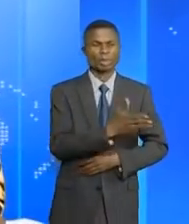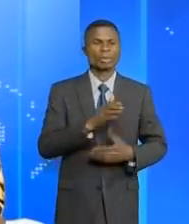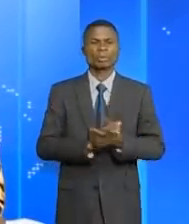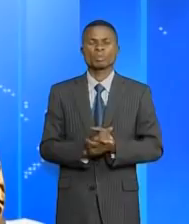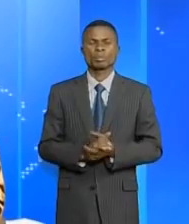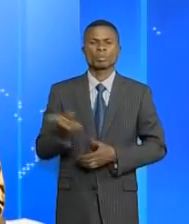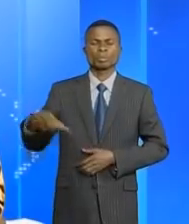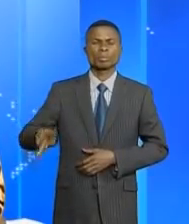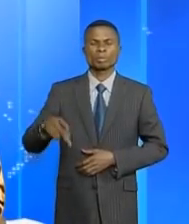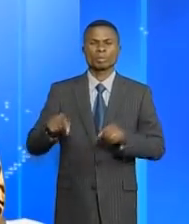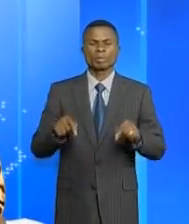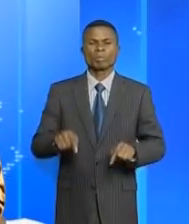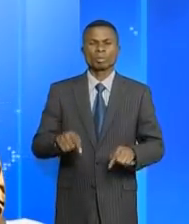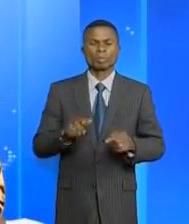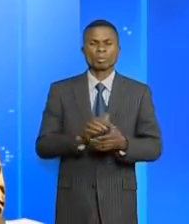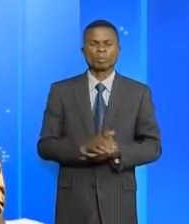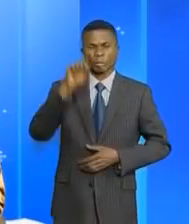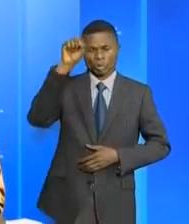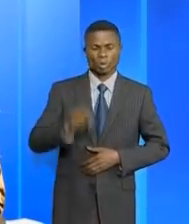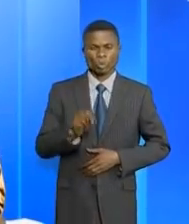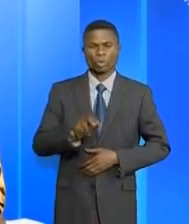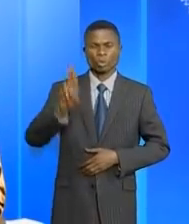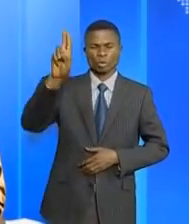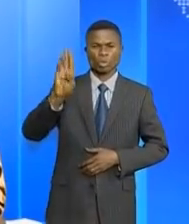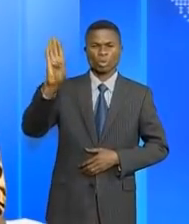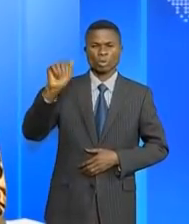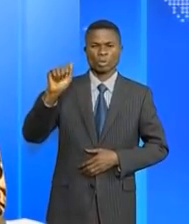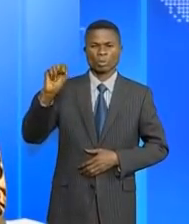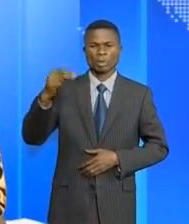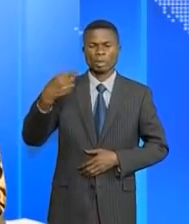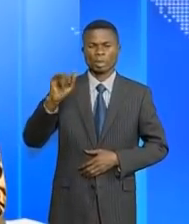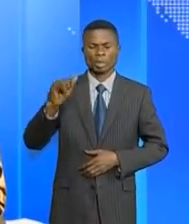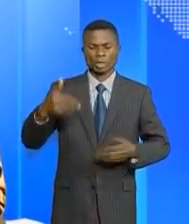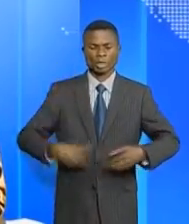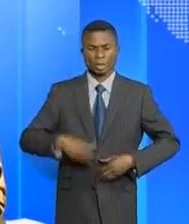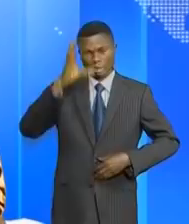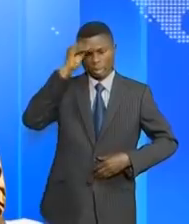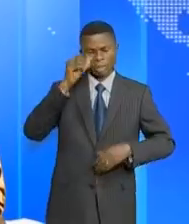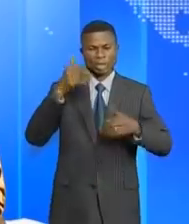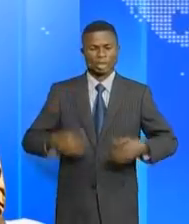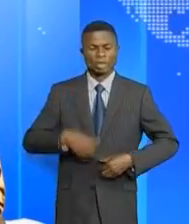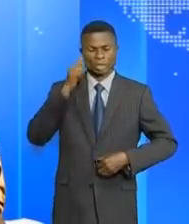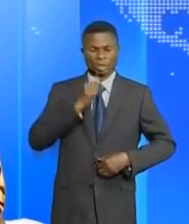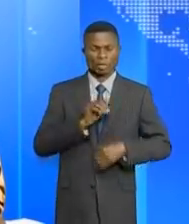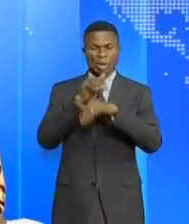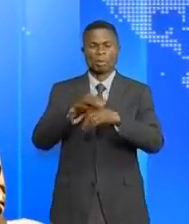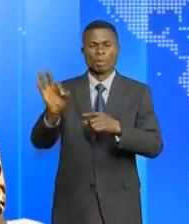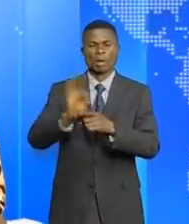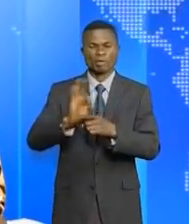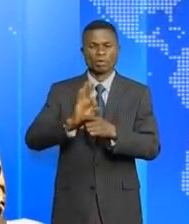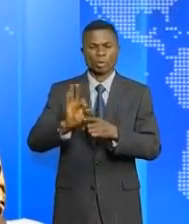Rendons-nous dans la province du Sud Oubangui. Les jeunes filles et jeunes garçons étaient formés à